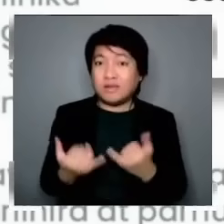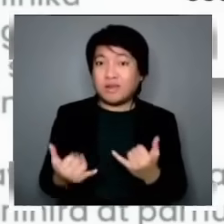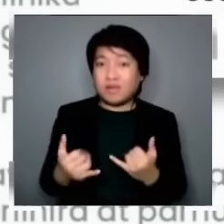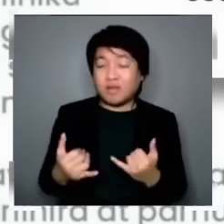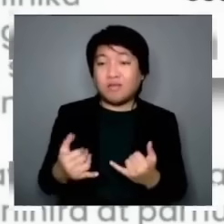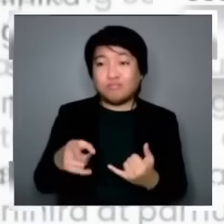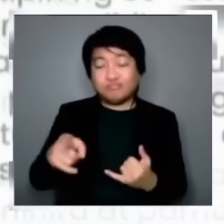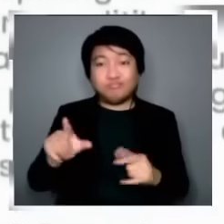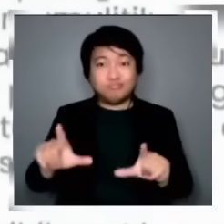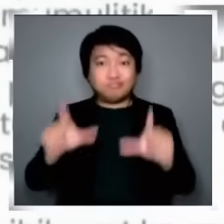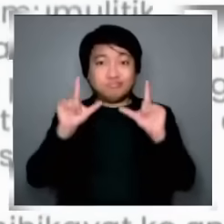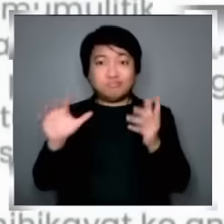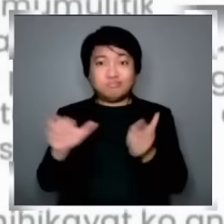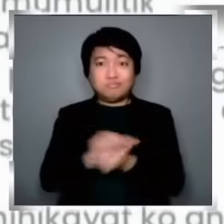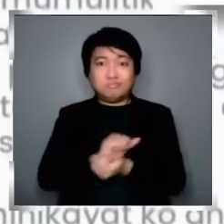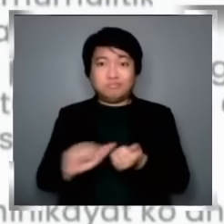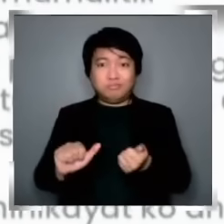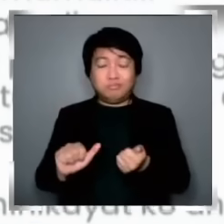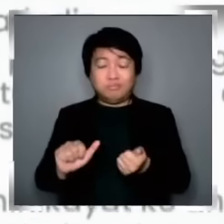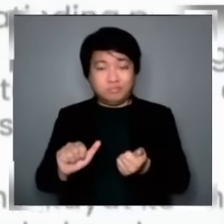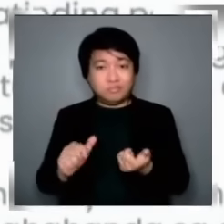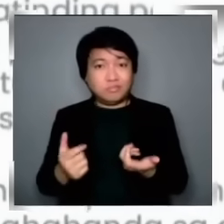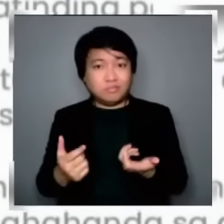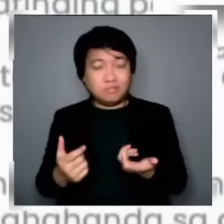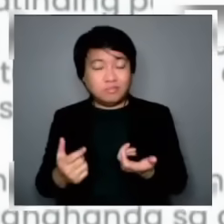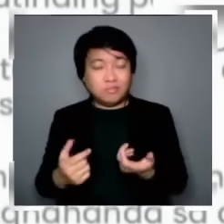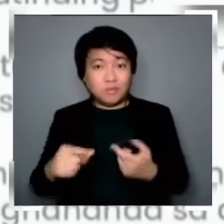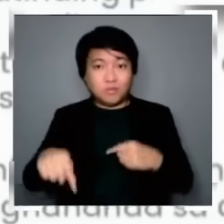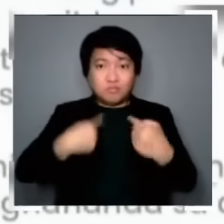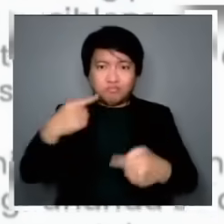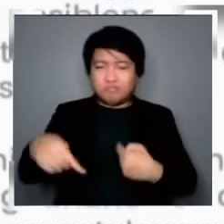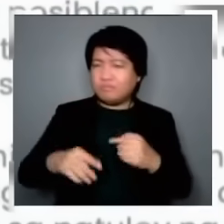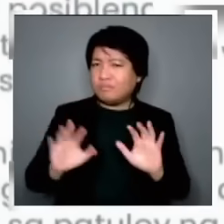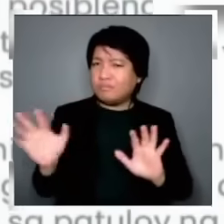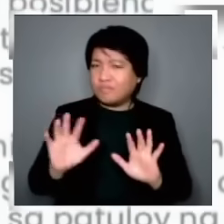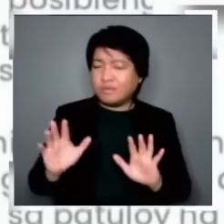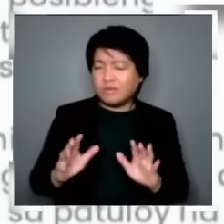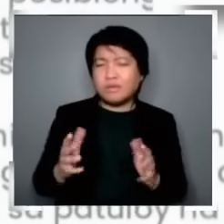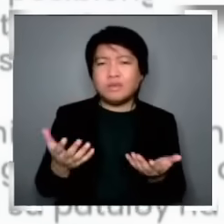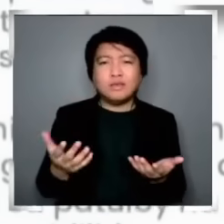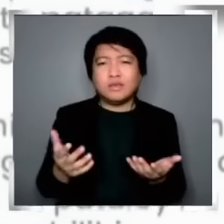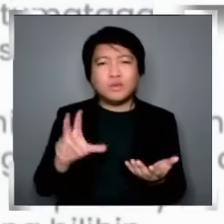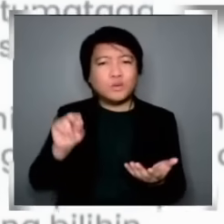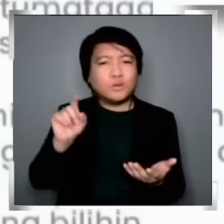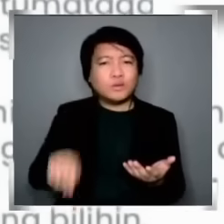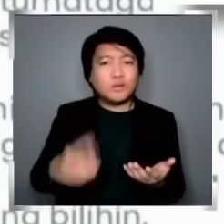paninira at pamumulitika, lalo na't malayo pa ang susunod na eleksyon.